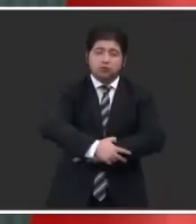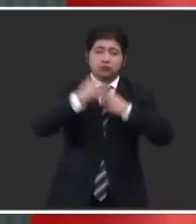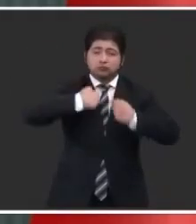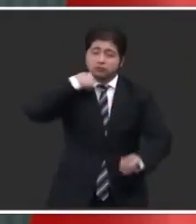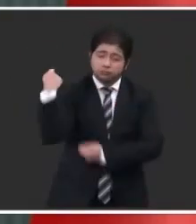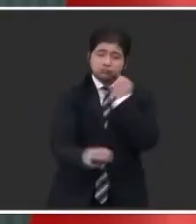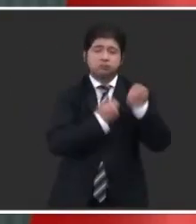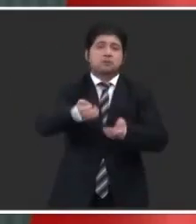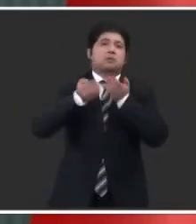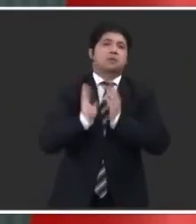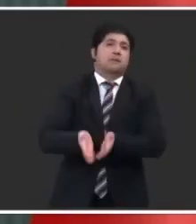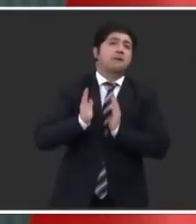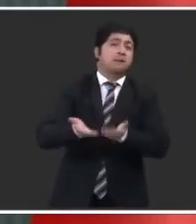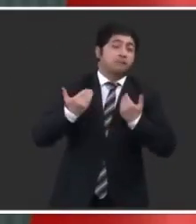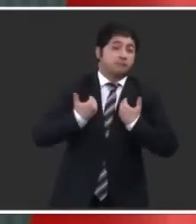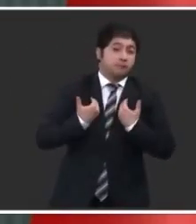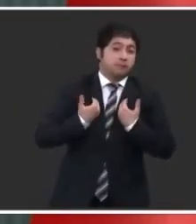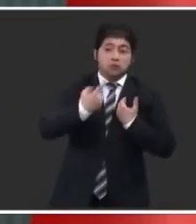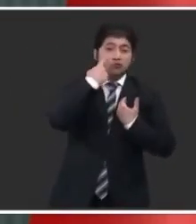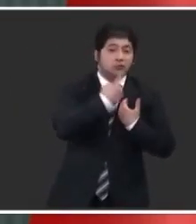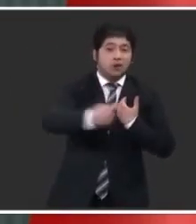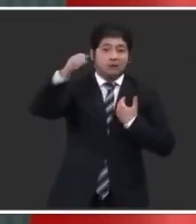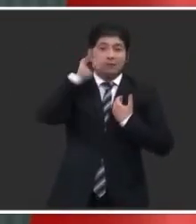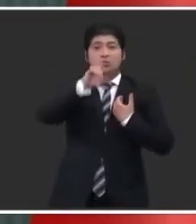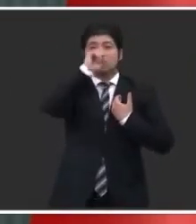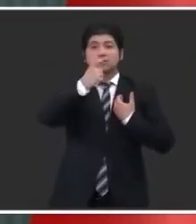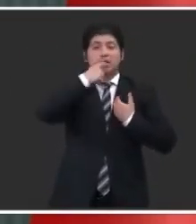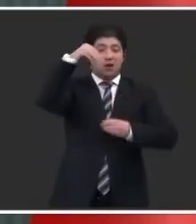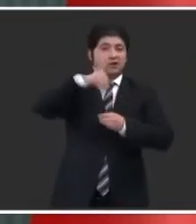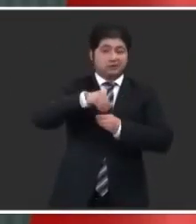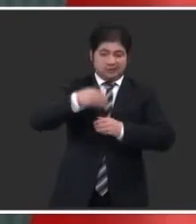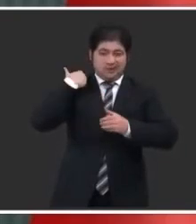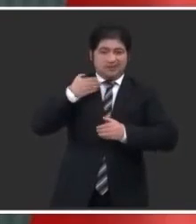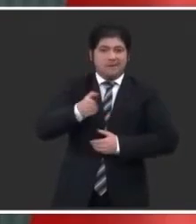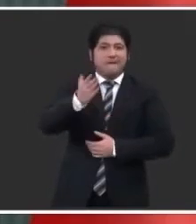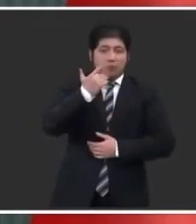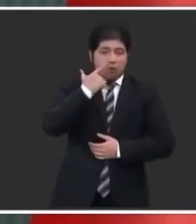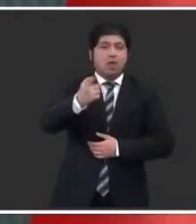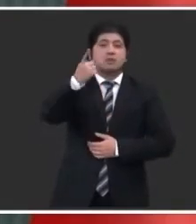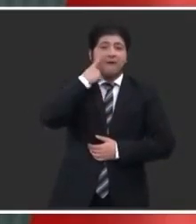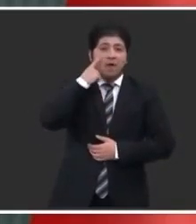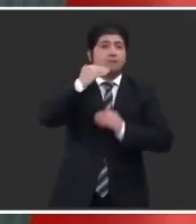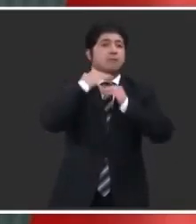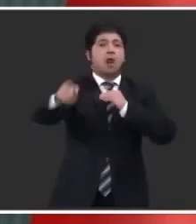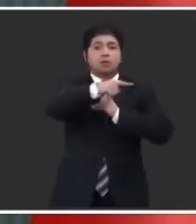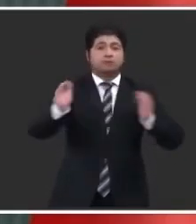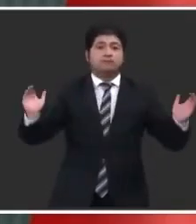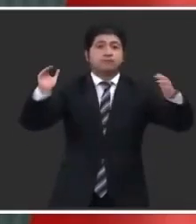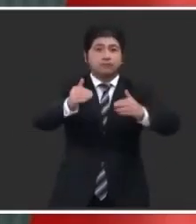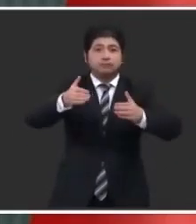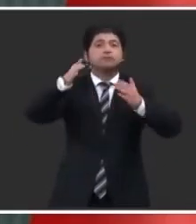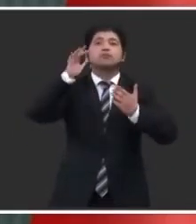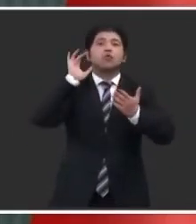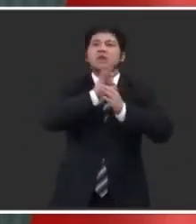çalışıyoruz Cumhuriyetimizin yeni yüzyılına girerken devlet millet kucaklaşmasının o